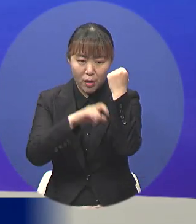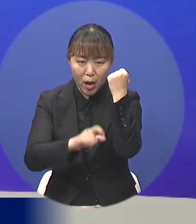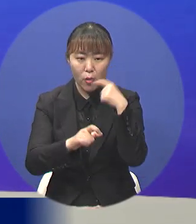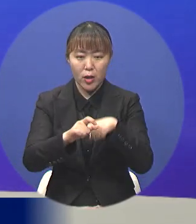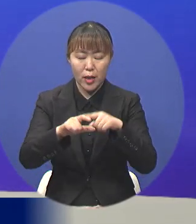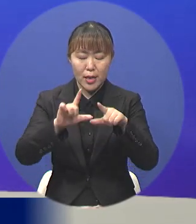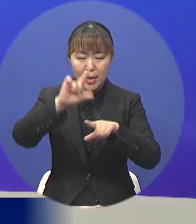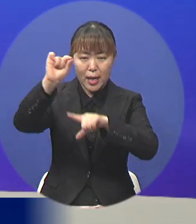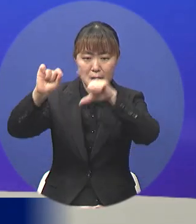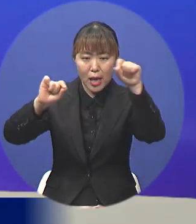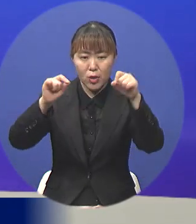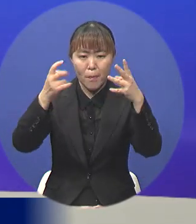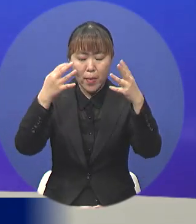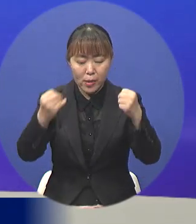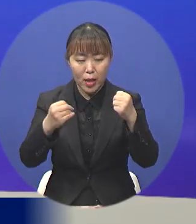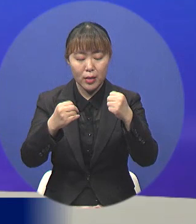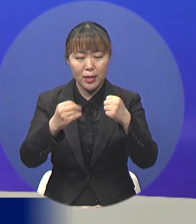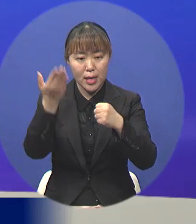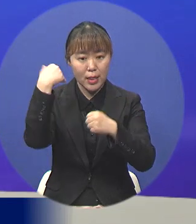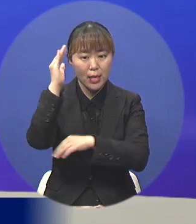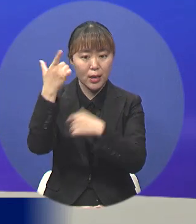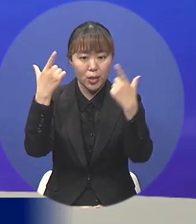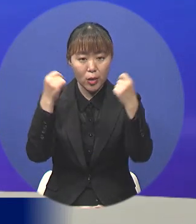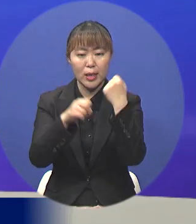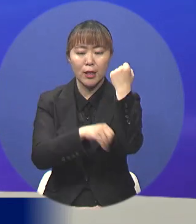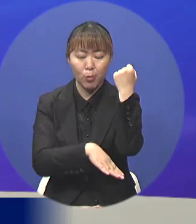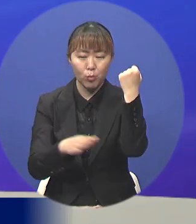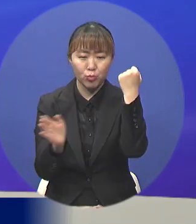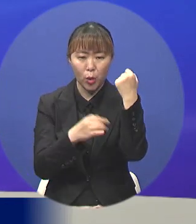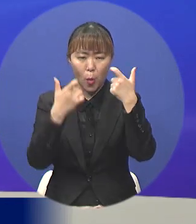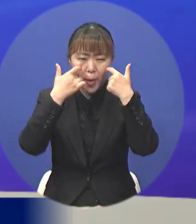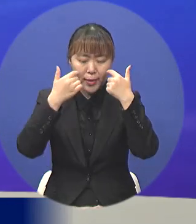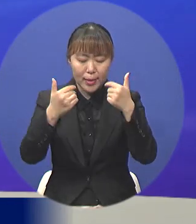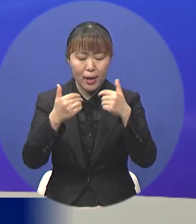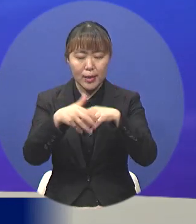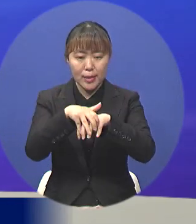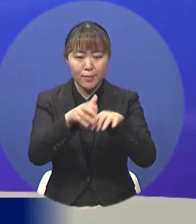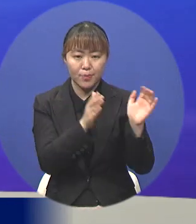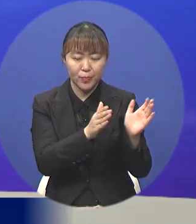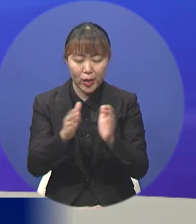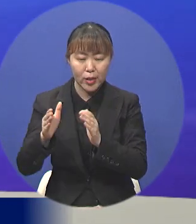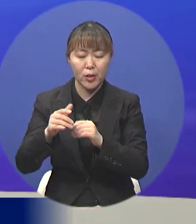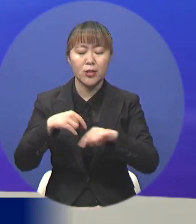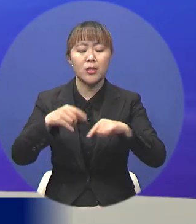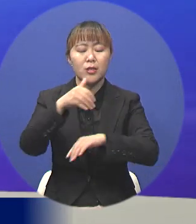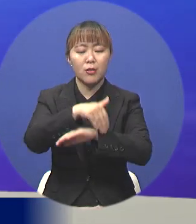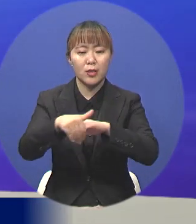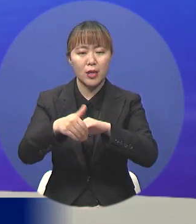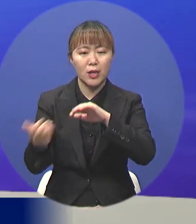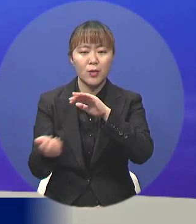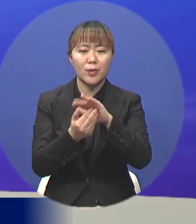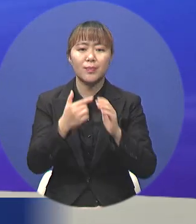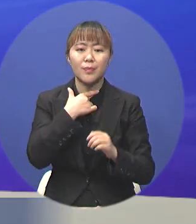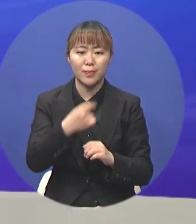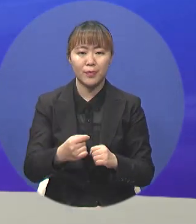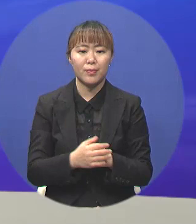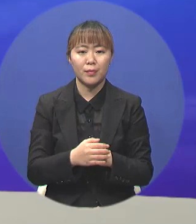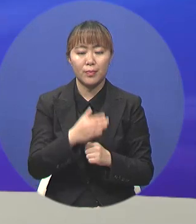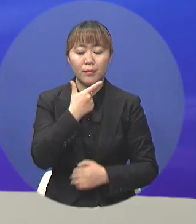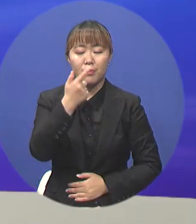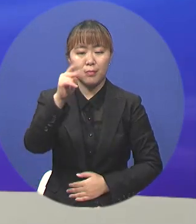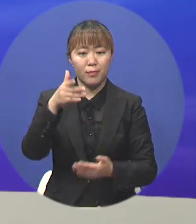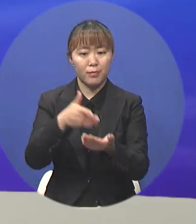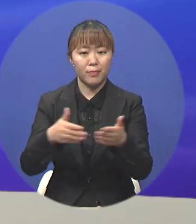가지가 무성하다는 속담처럼 기본이 되는 부분부터 확실하게 체계를 잡아 정책이 이루어지길 바랍니다.